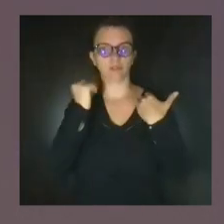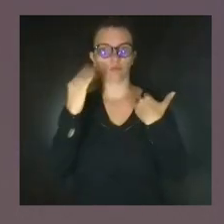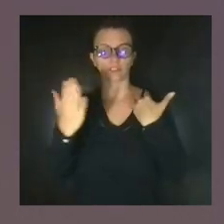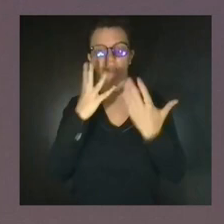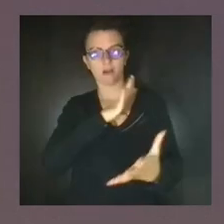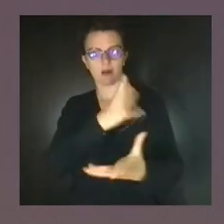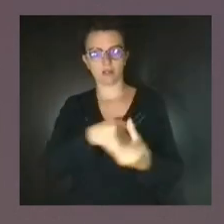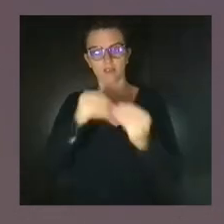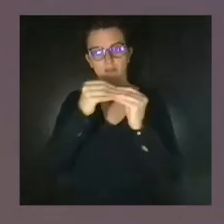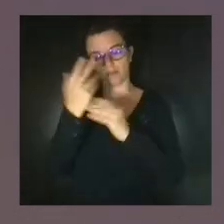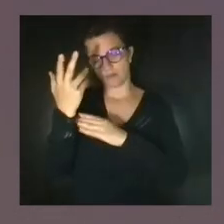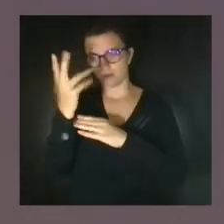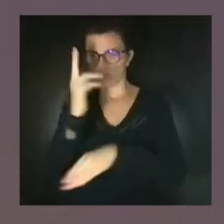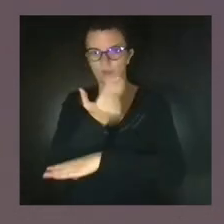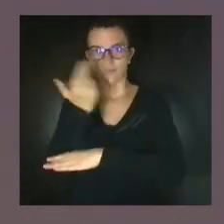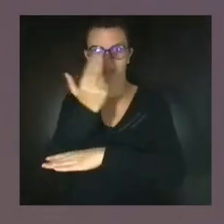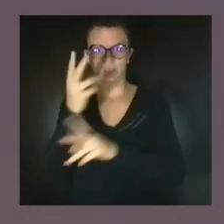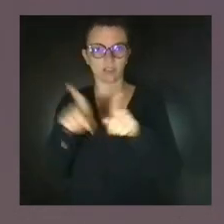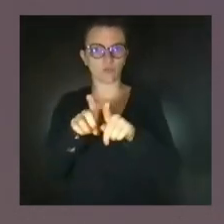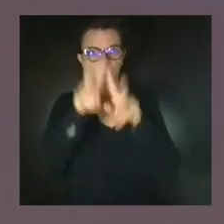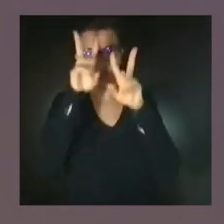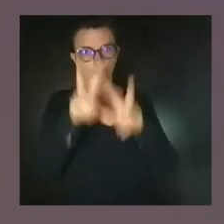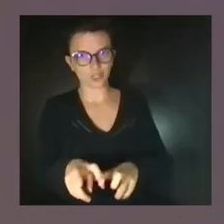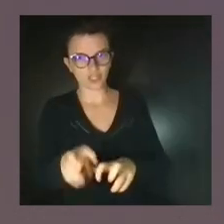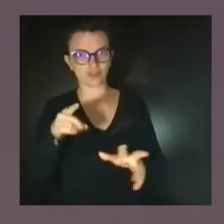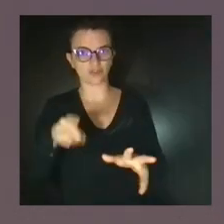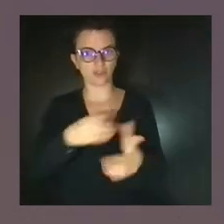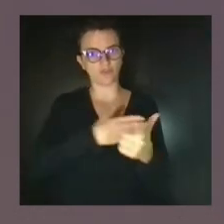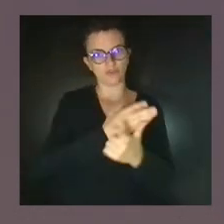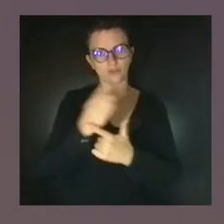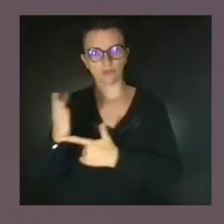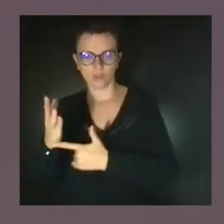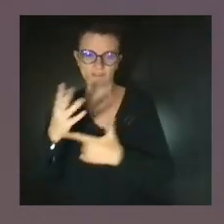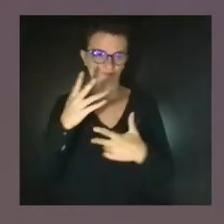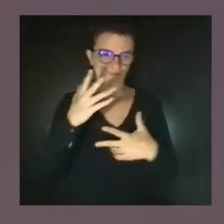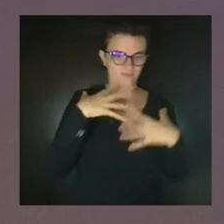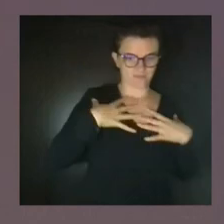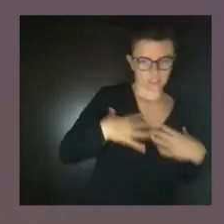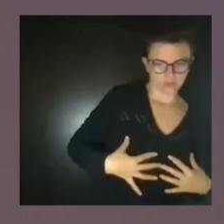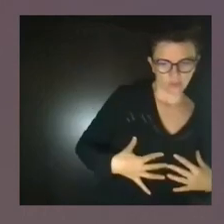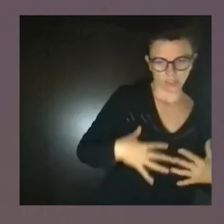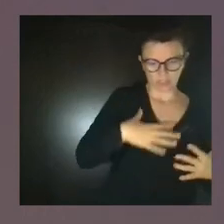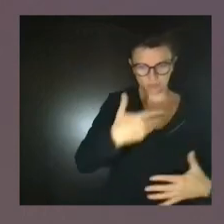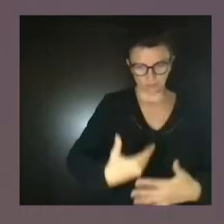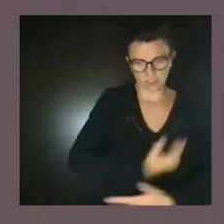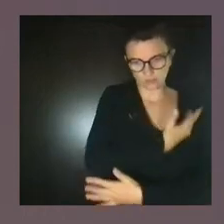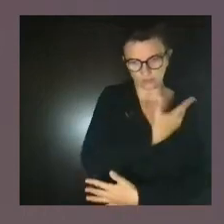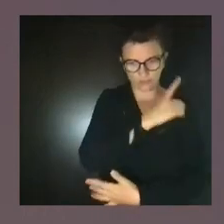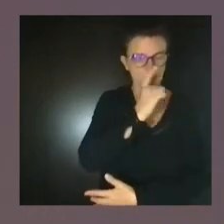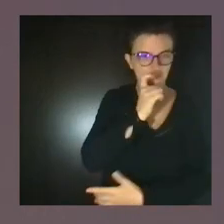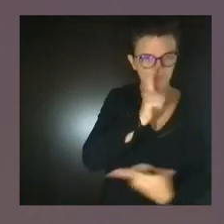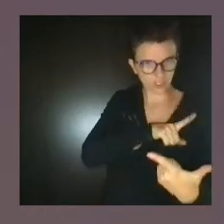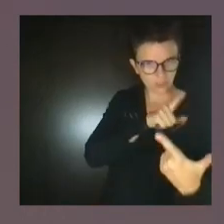dimension universitaire de la recherche, et je terminerai par ça, qui part sur deux axes, un axe physiologique, la blessure, l'adaptation à l'effort, etc.